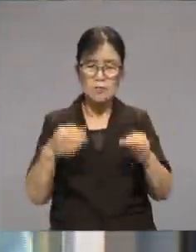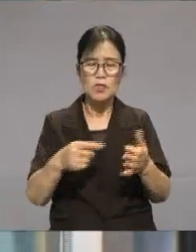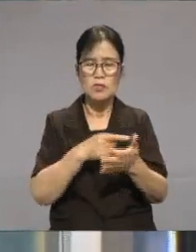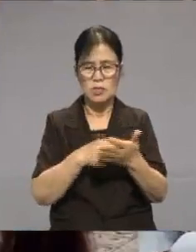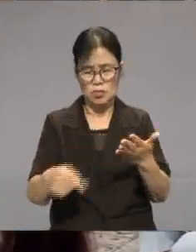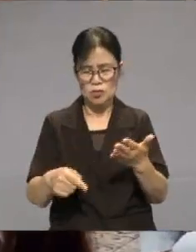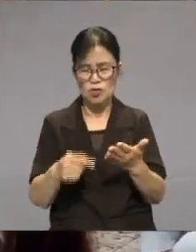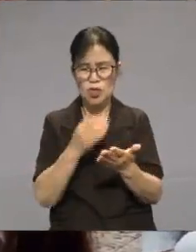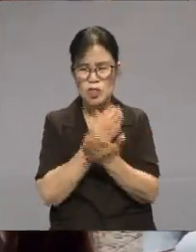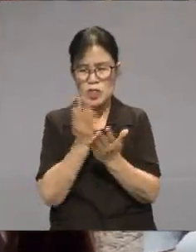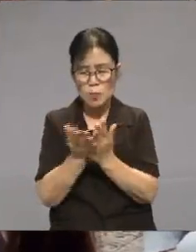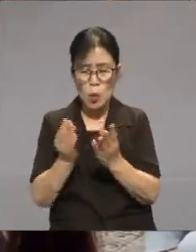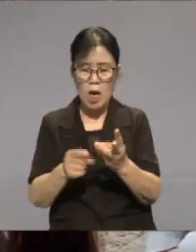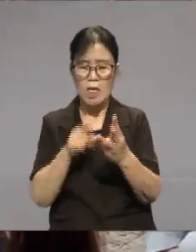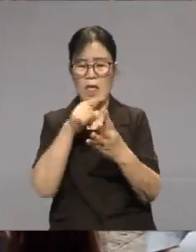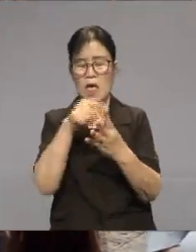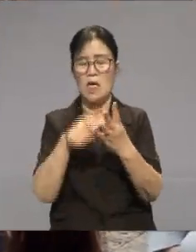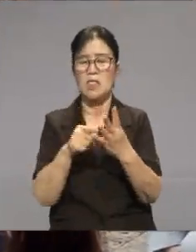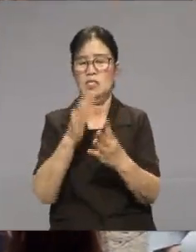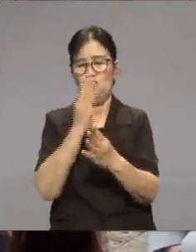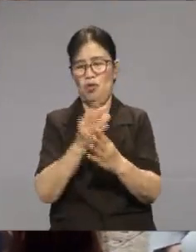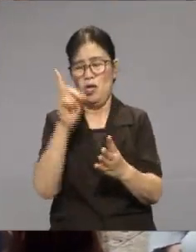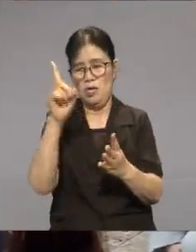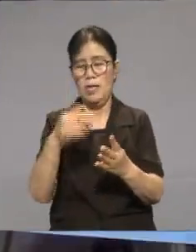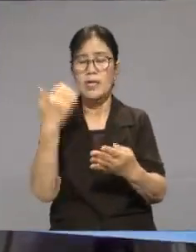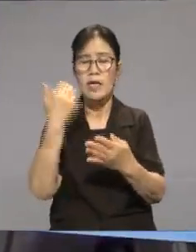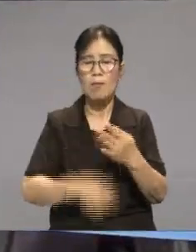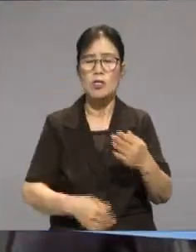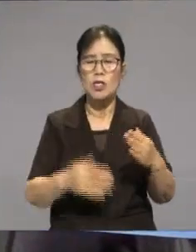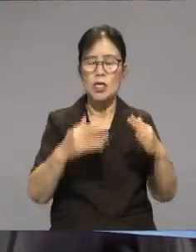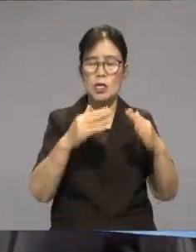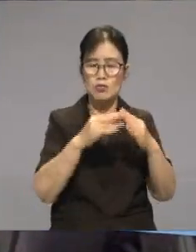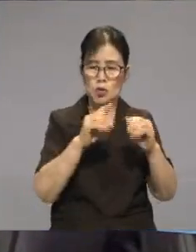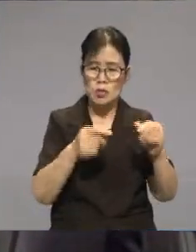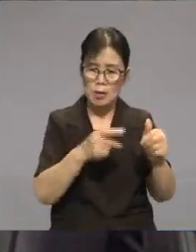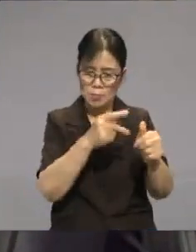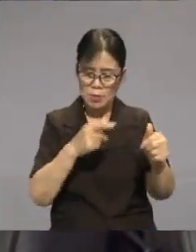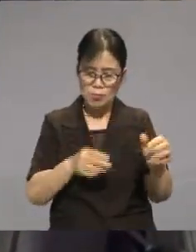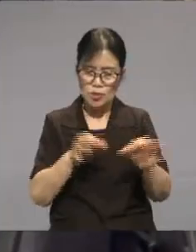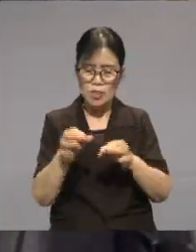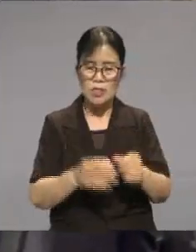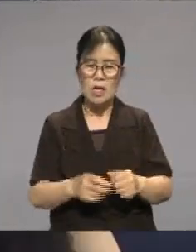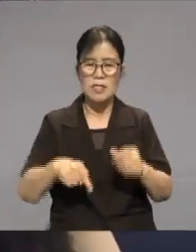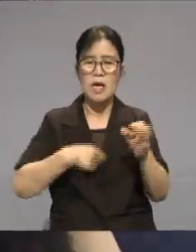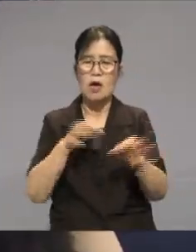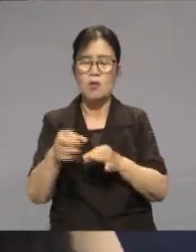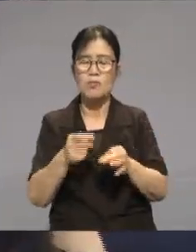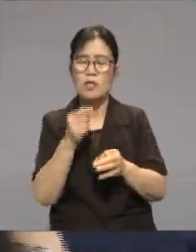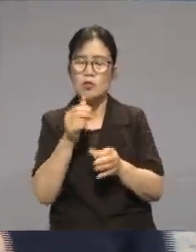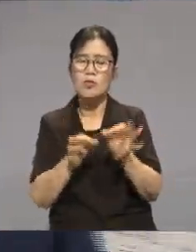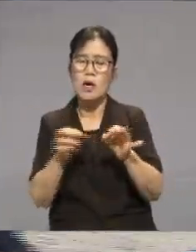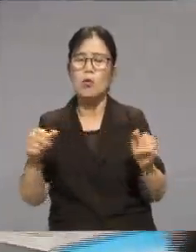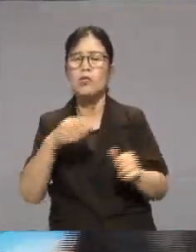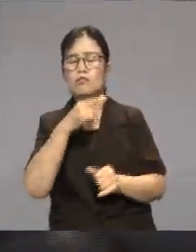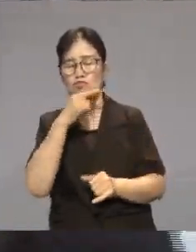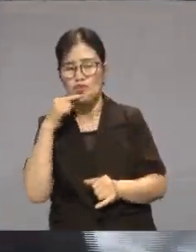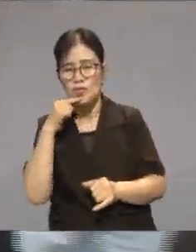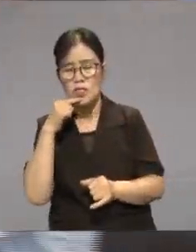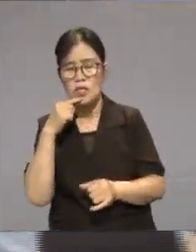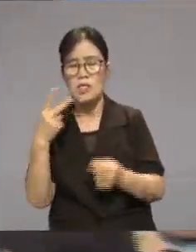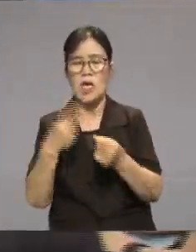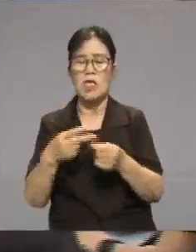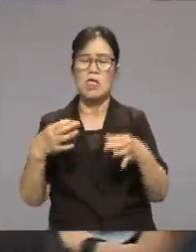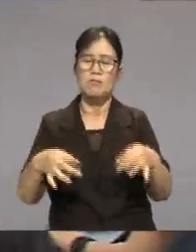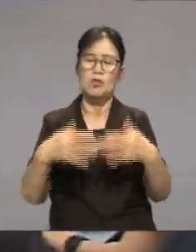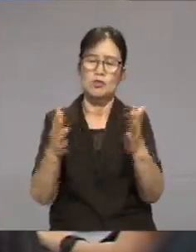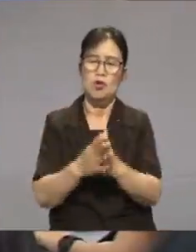리스크로 지목한 네 가지 가운데 하나입니다. 나머지는 부동산 PF 시장, 자영업자와 소상공인 부채,